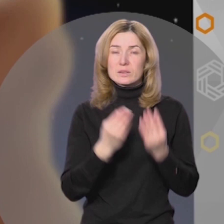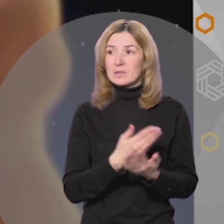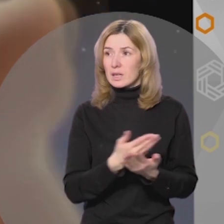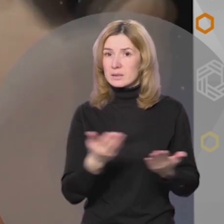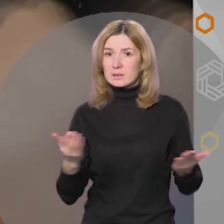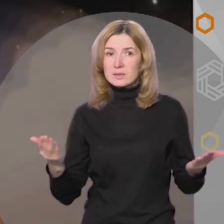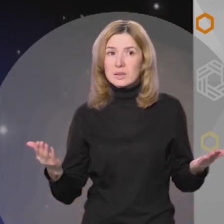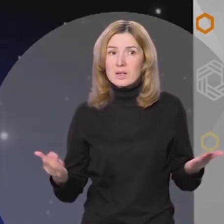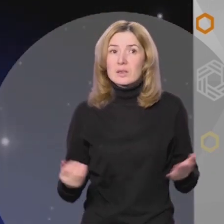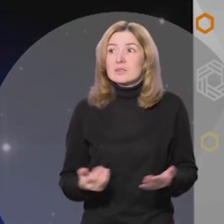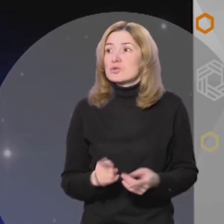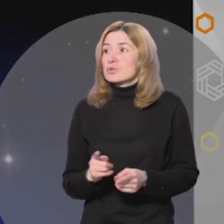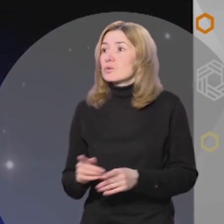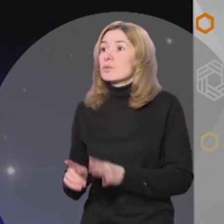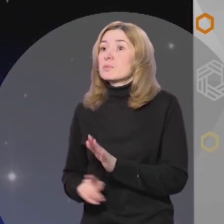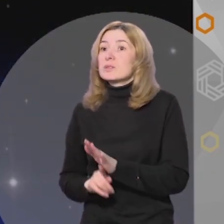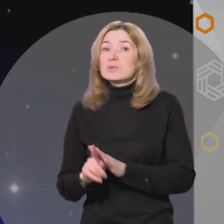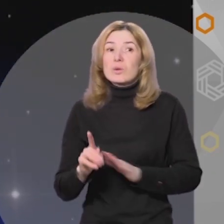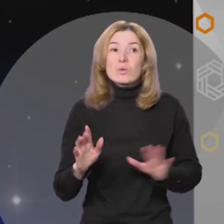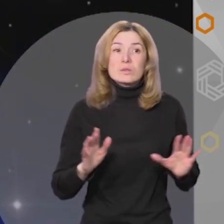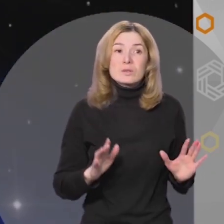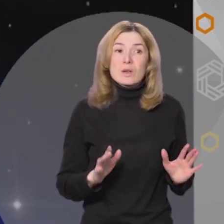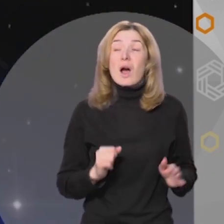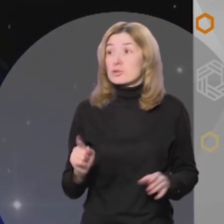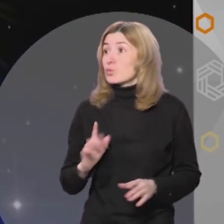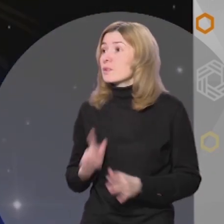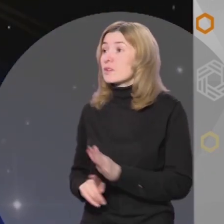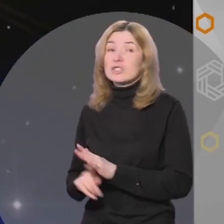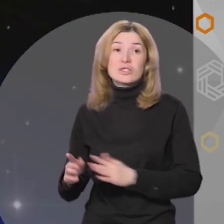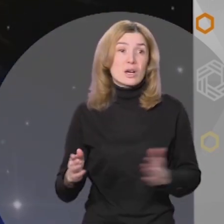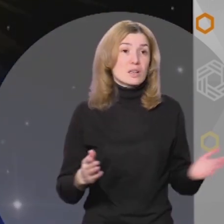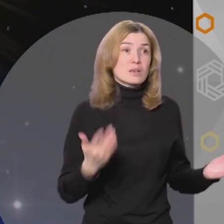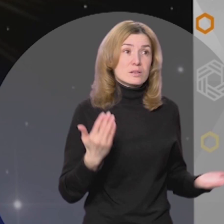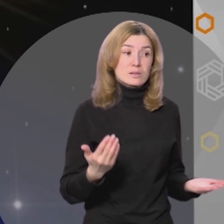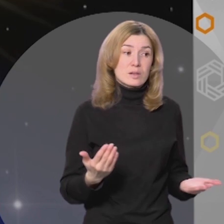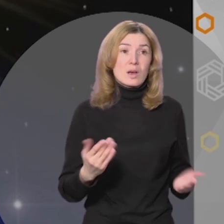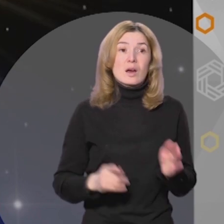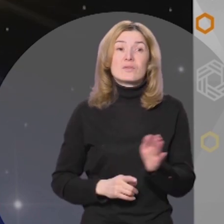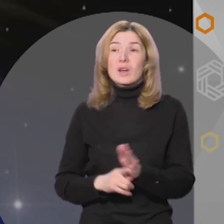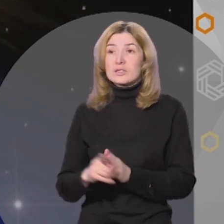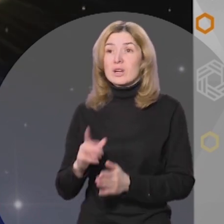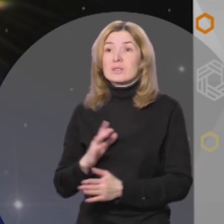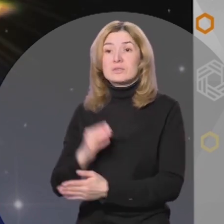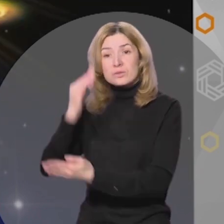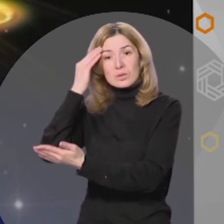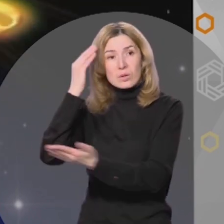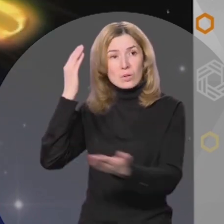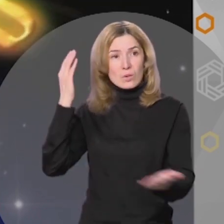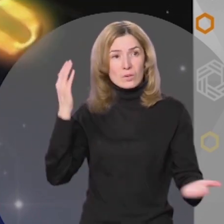Приходит день, и солнце всходит снова. А что вначале было? Было